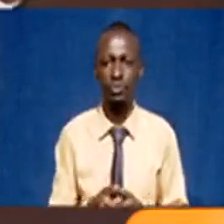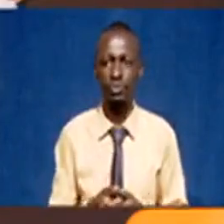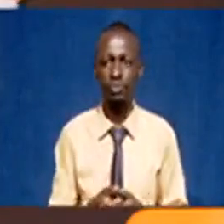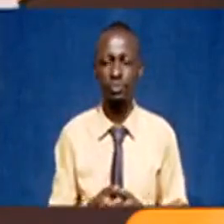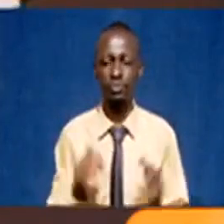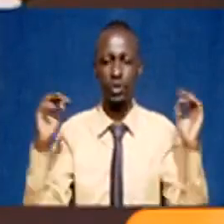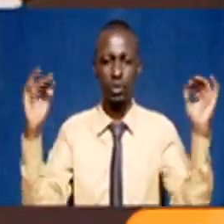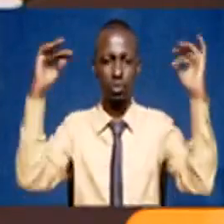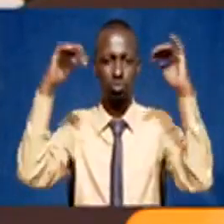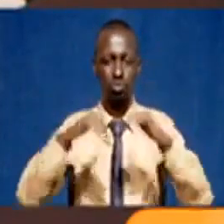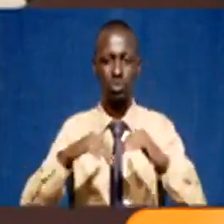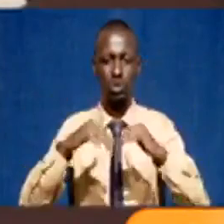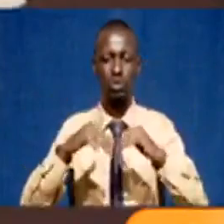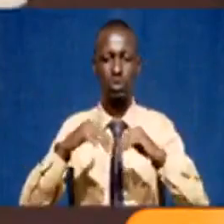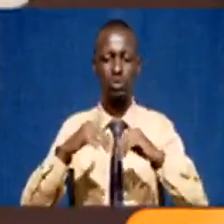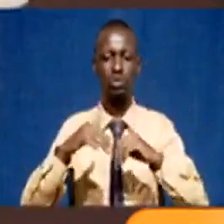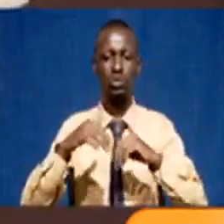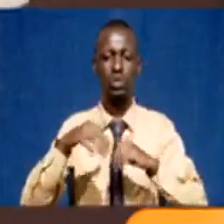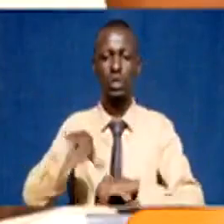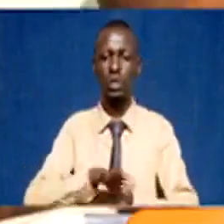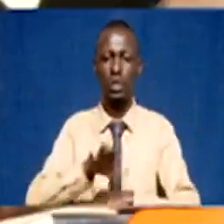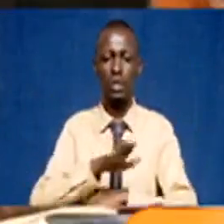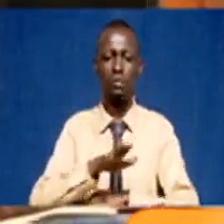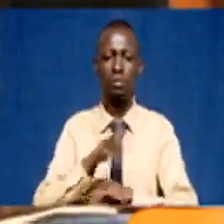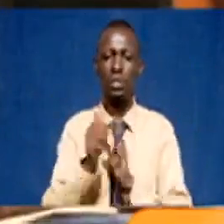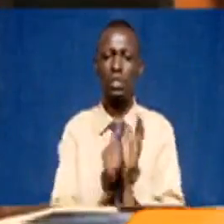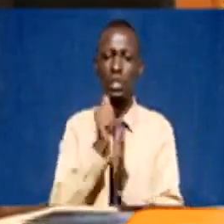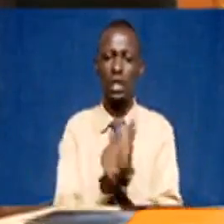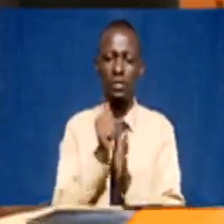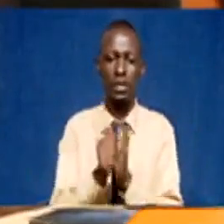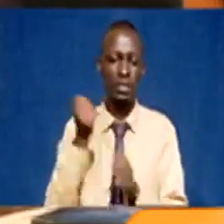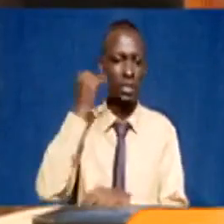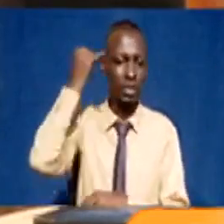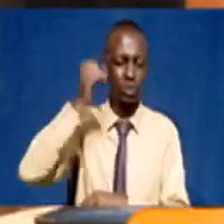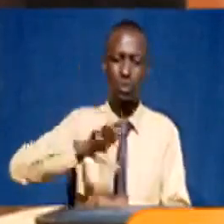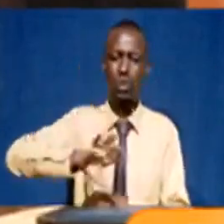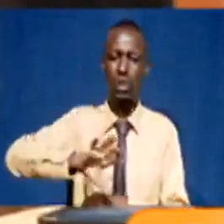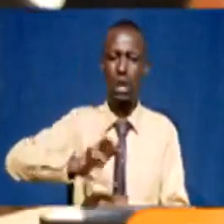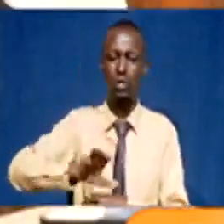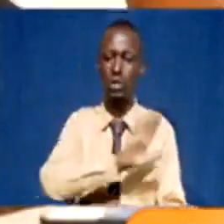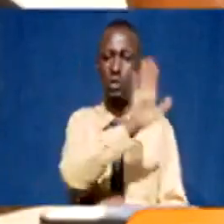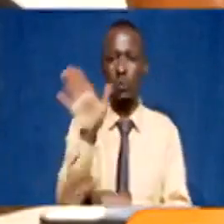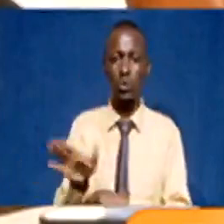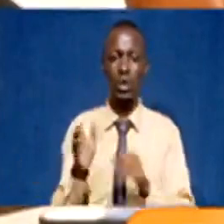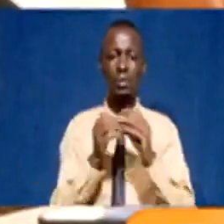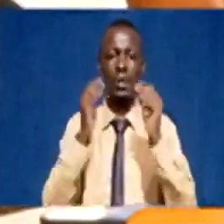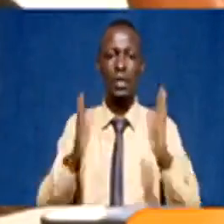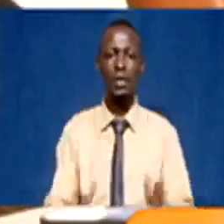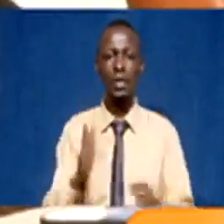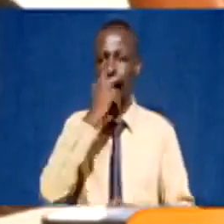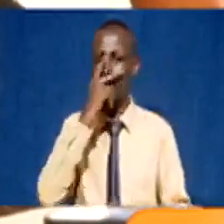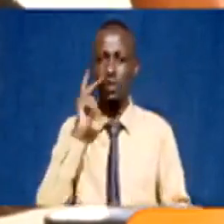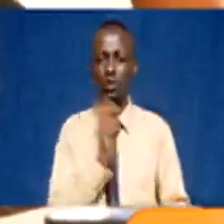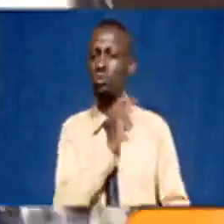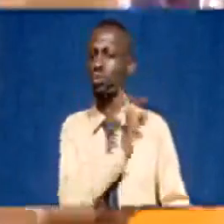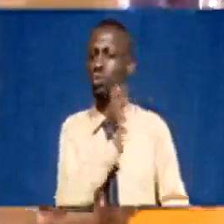Akihudhuria kongamano la taasisi ya makatibu huko Naivasha, kaunti ya Nakuru, kinara wa Wiper Kalonzo Musyoka alilalamikia ongezeko